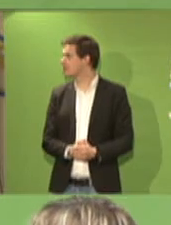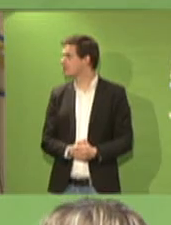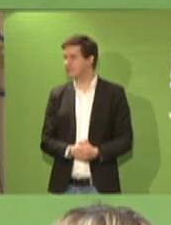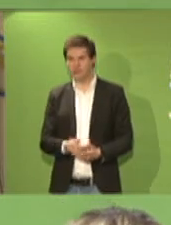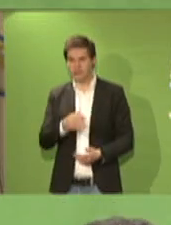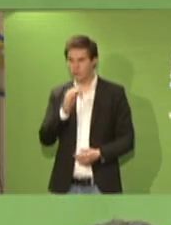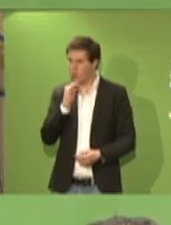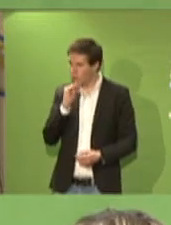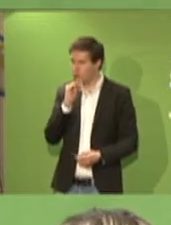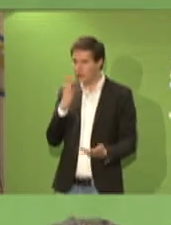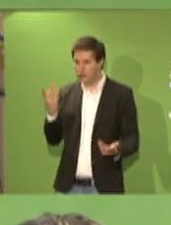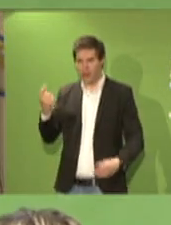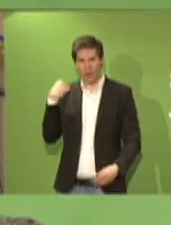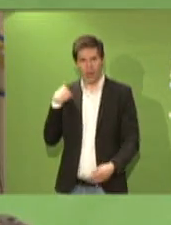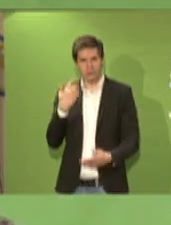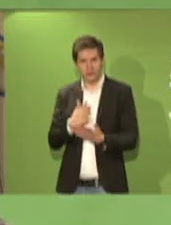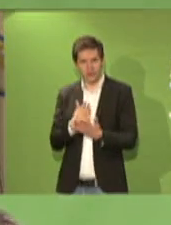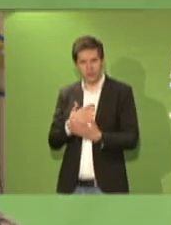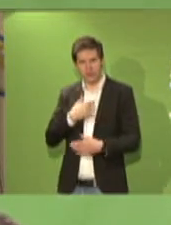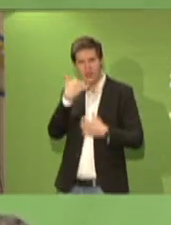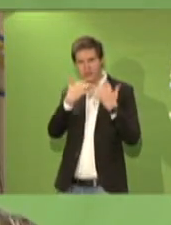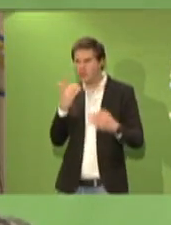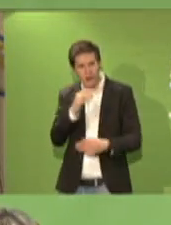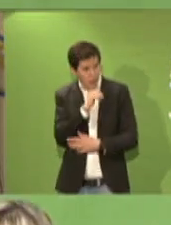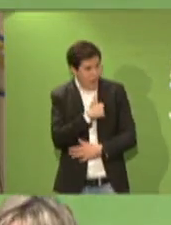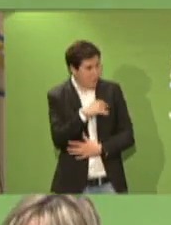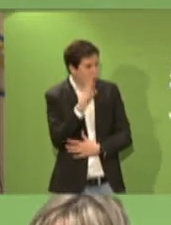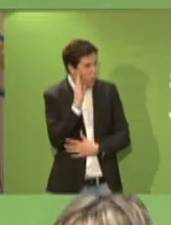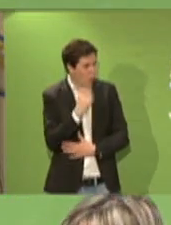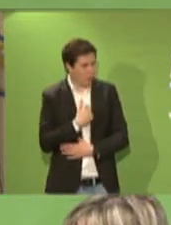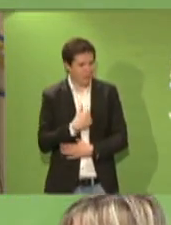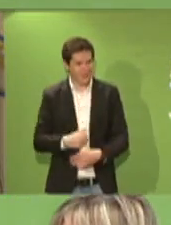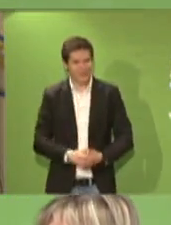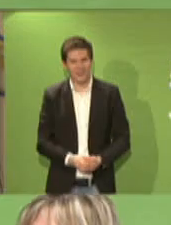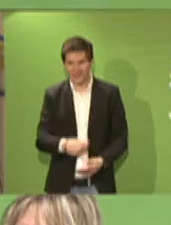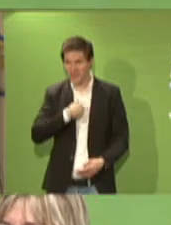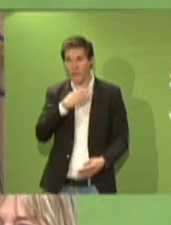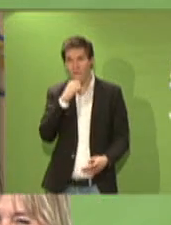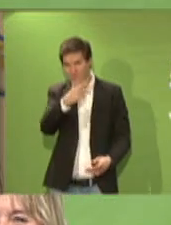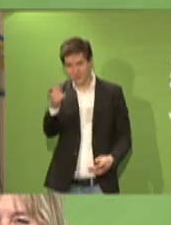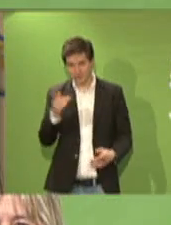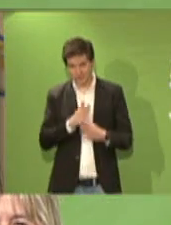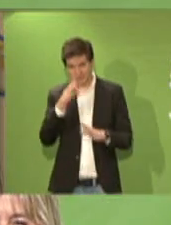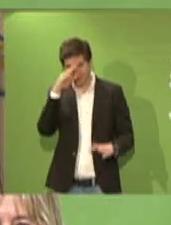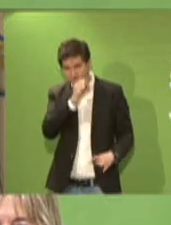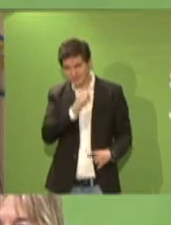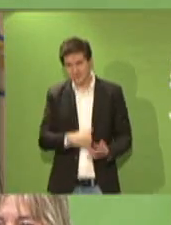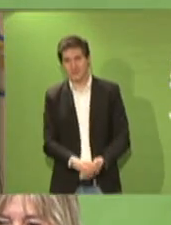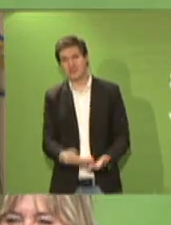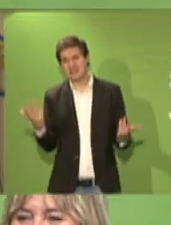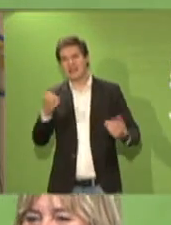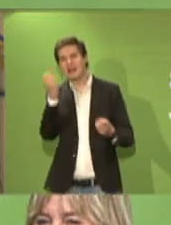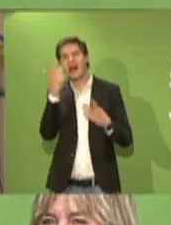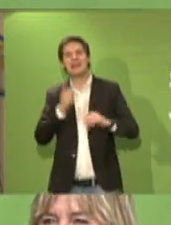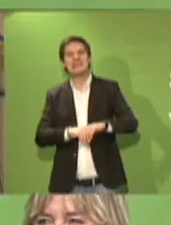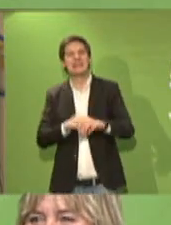Ja, ich hab dich gerade schon anmoderiert. Ja, das habe ich mitgehört. Ja. Ja, sehr gut. Ich hoffe, ihr auch. Und damit es die Zeit jetzt ein